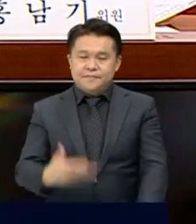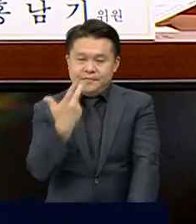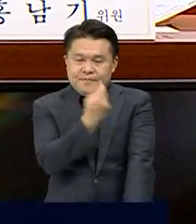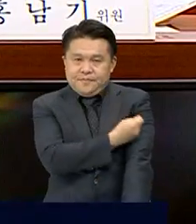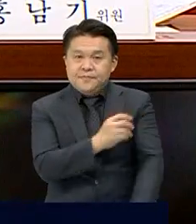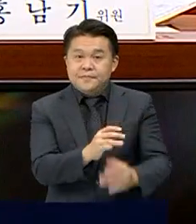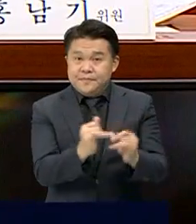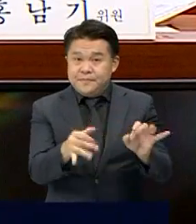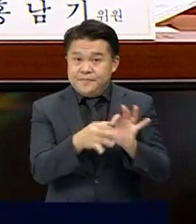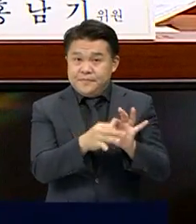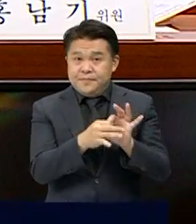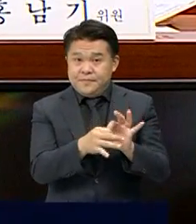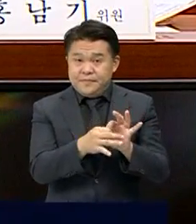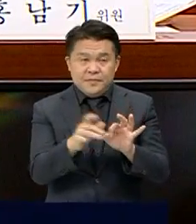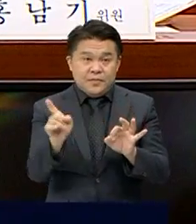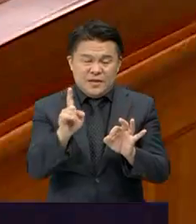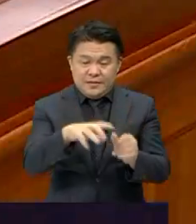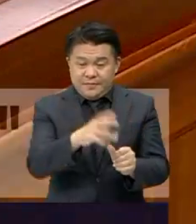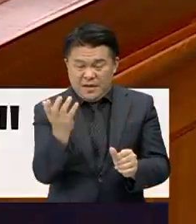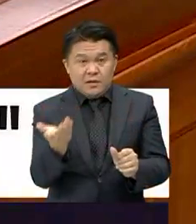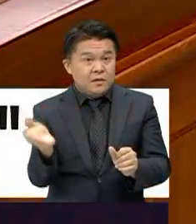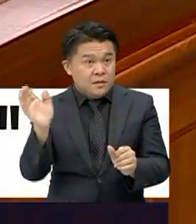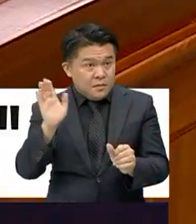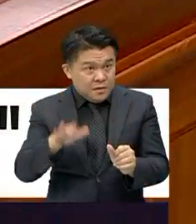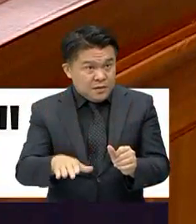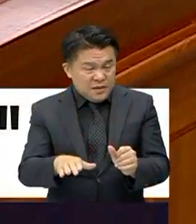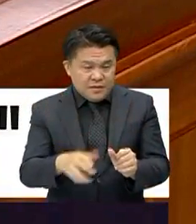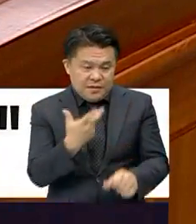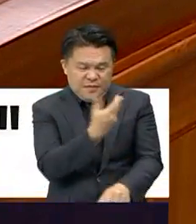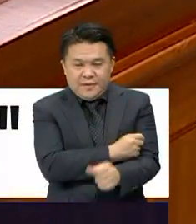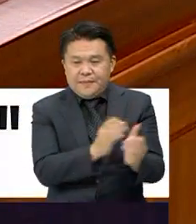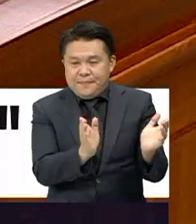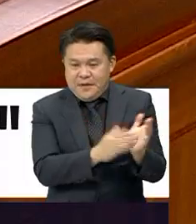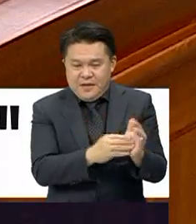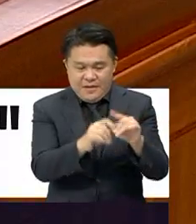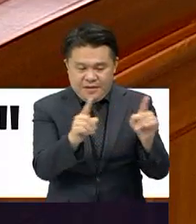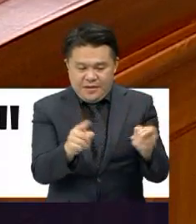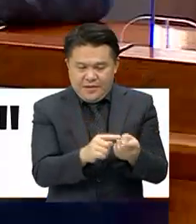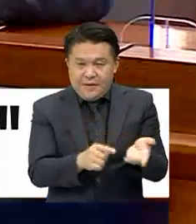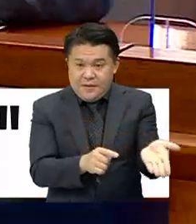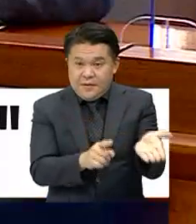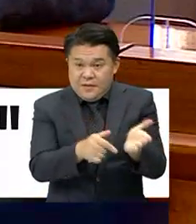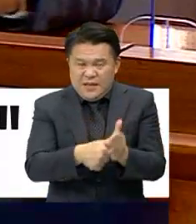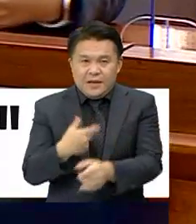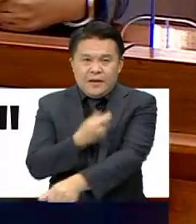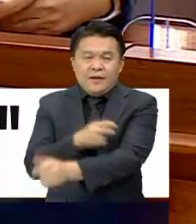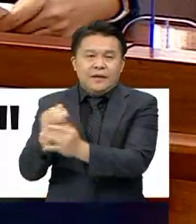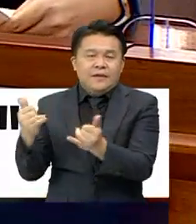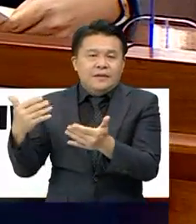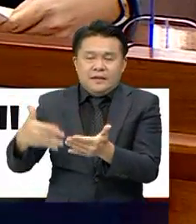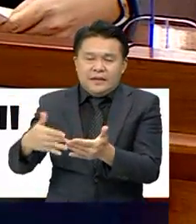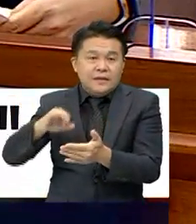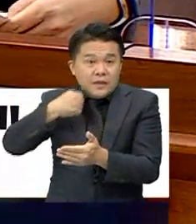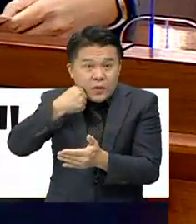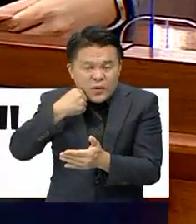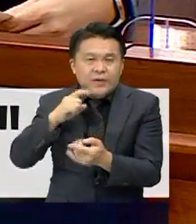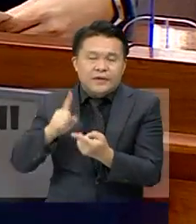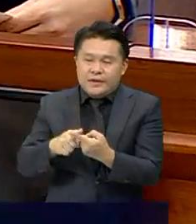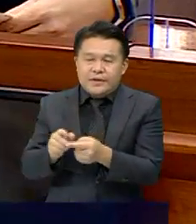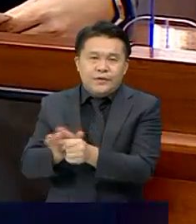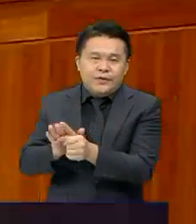완료자 중심으로 방역 조치를 완화하되 백신 패스 등을 도입할 땐 미접종자들의 어려움도 함께 고려하겠다는